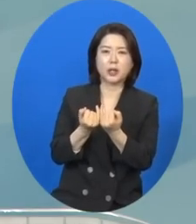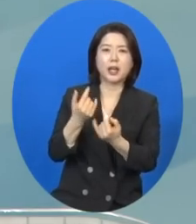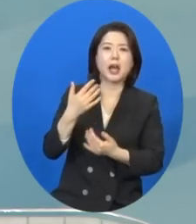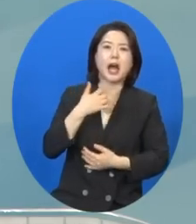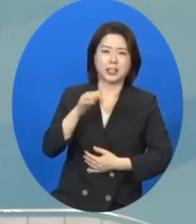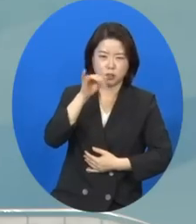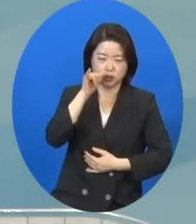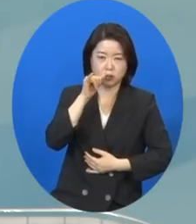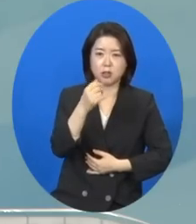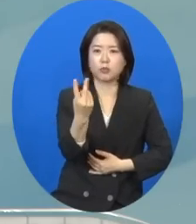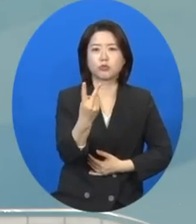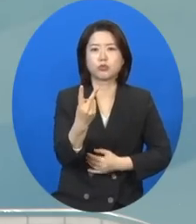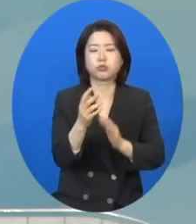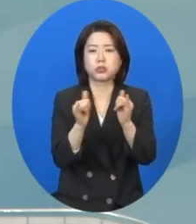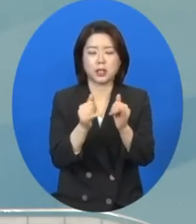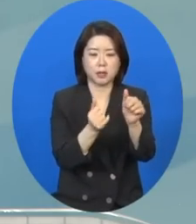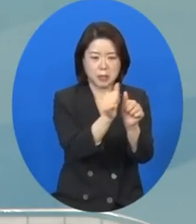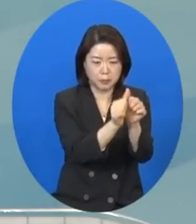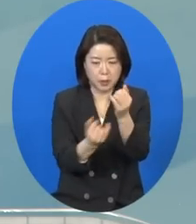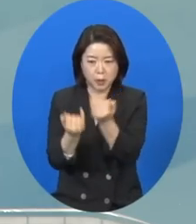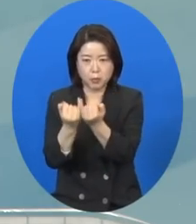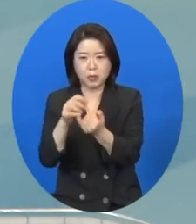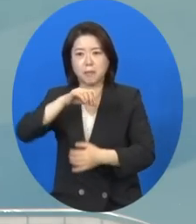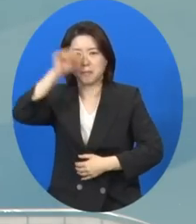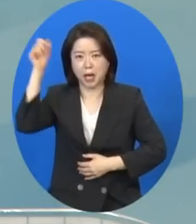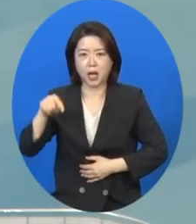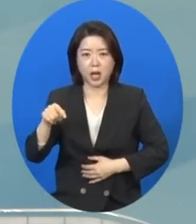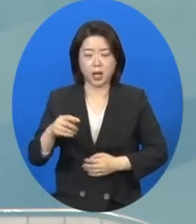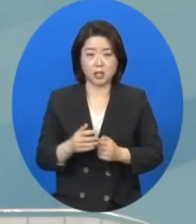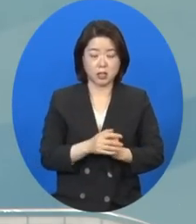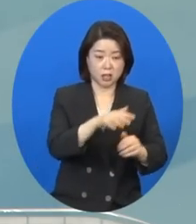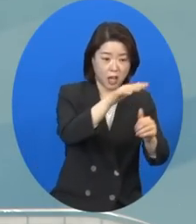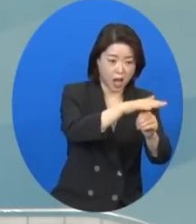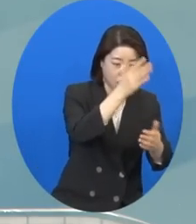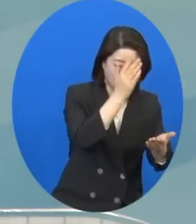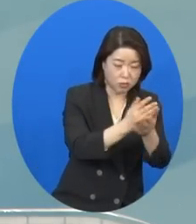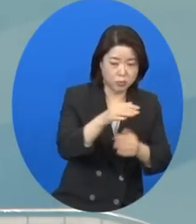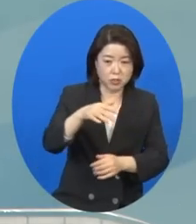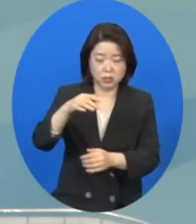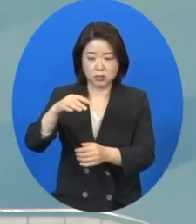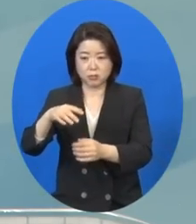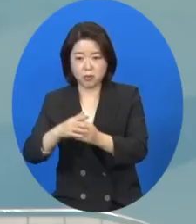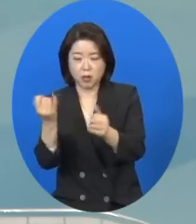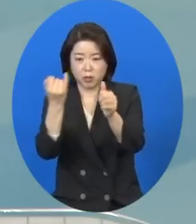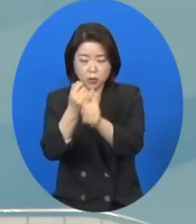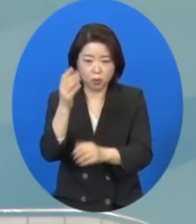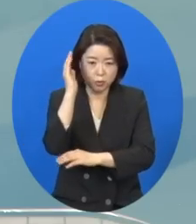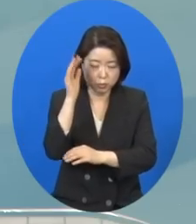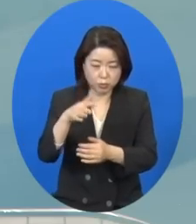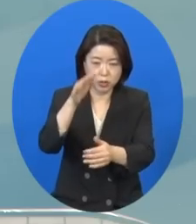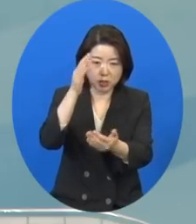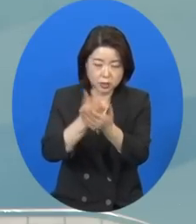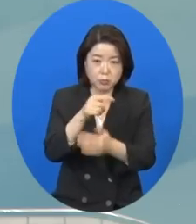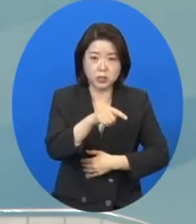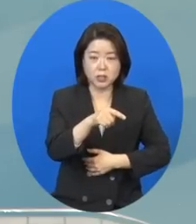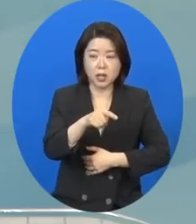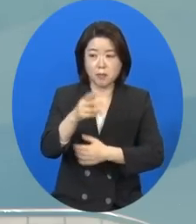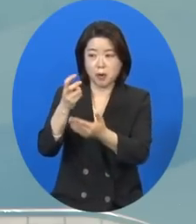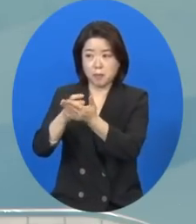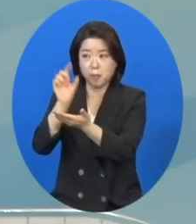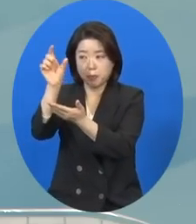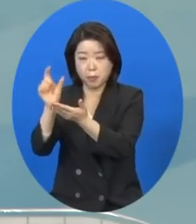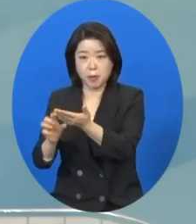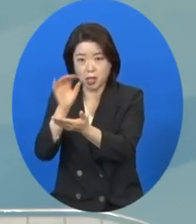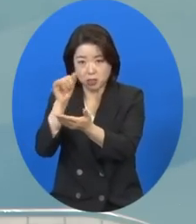법에는 성경 말씀대로 동성애 금지 안수금지 결혼 줄의 금지로 되어 있습니다 그래서이 동성애자 감독에